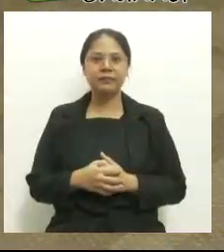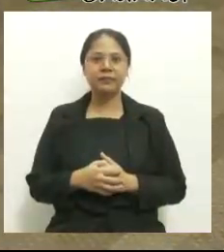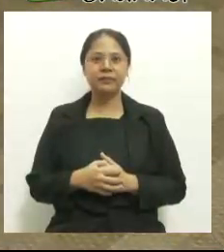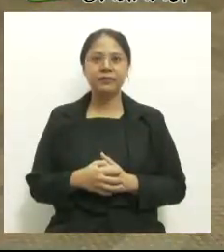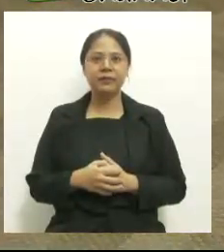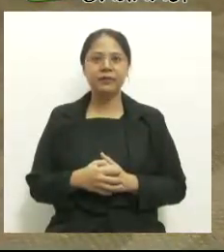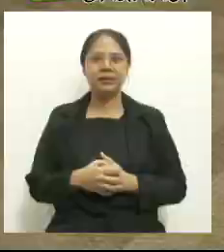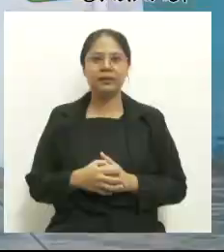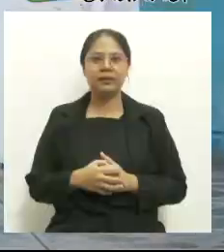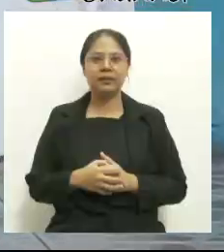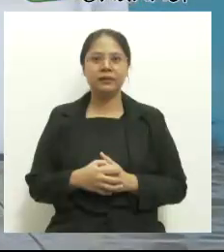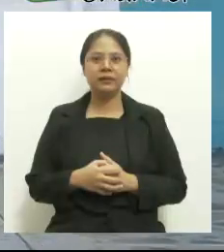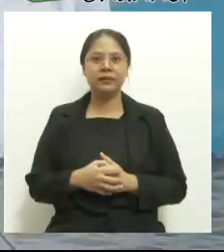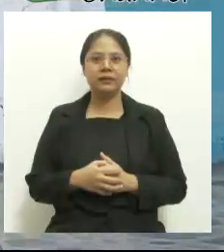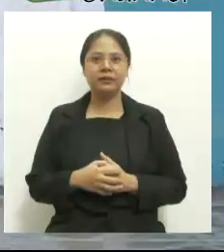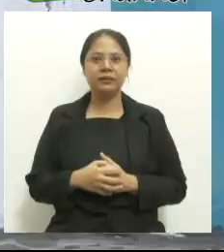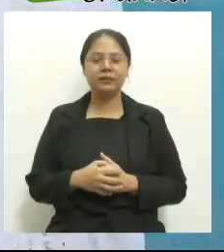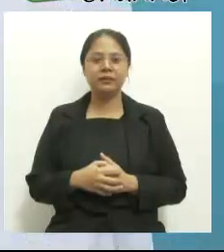lie.